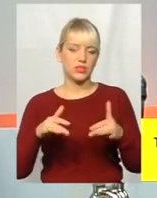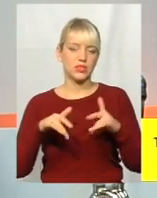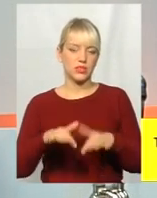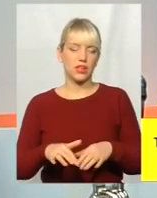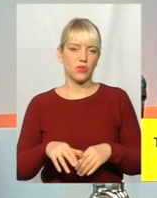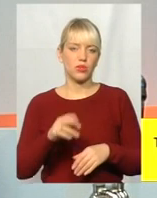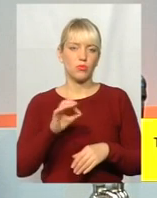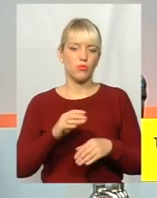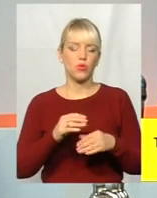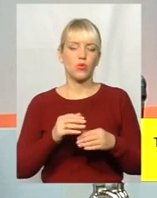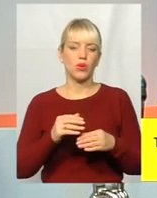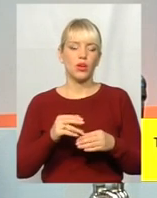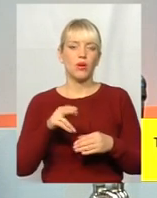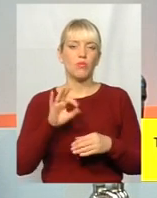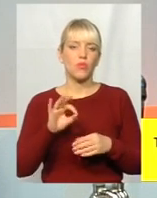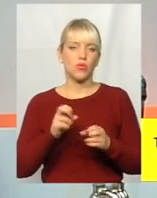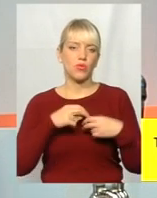які створюються.